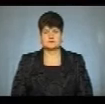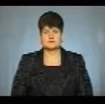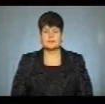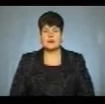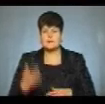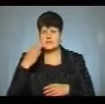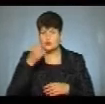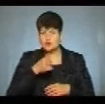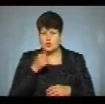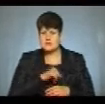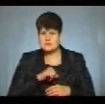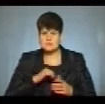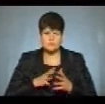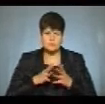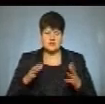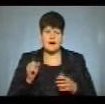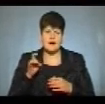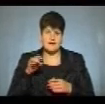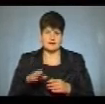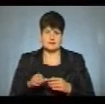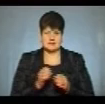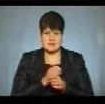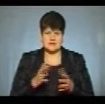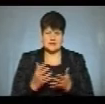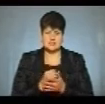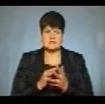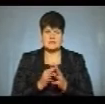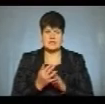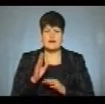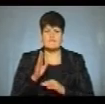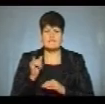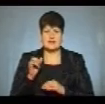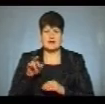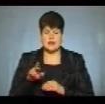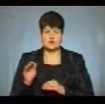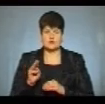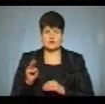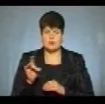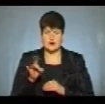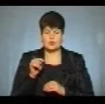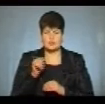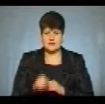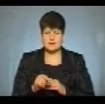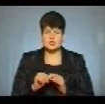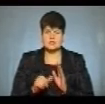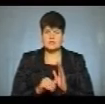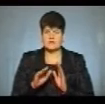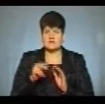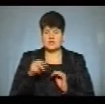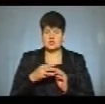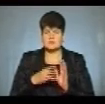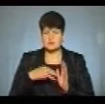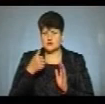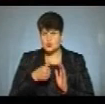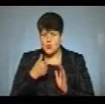Минулого року найбільшу кількість артснарядів в одному місці знайшли поблизу села Вілія Шумського району. Там піротехніки 16 вересня